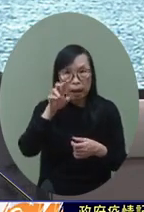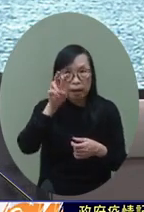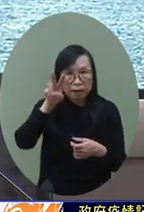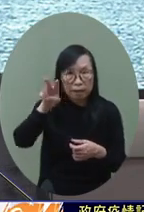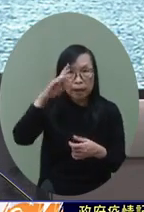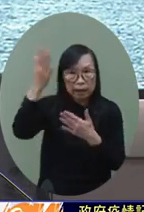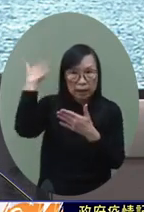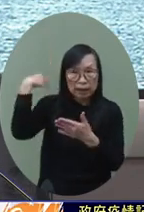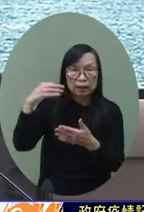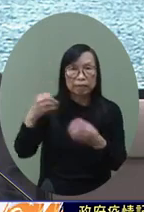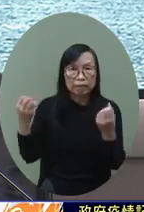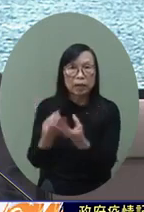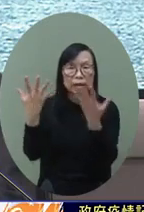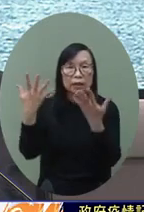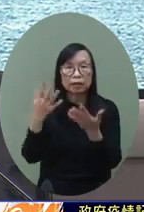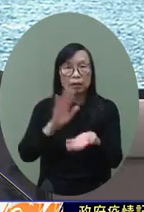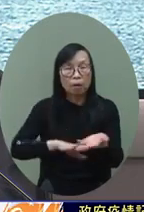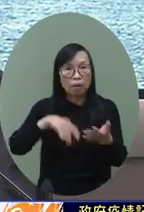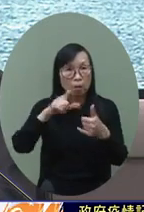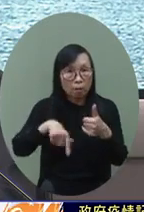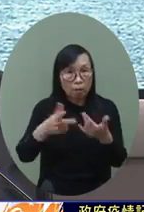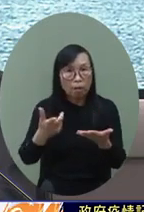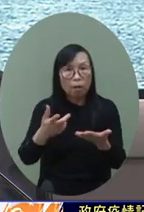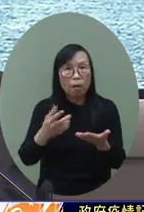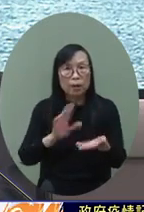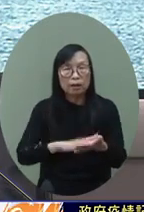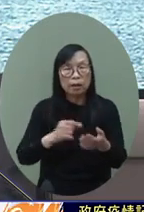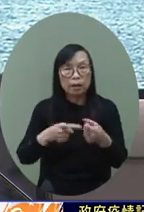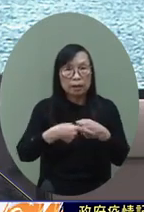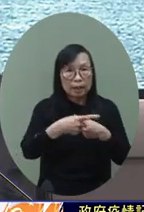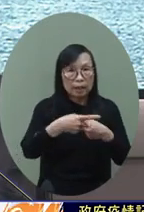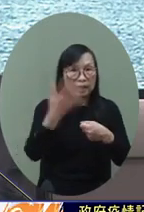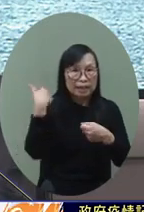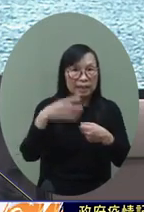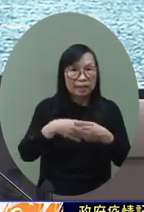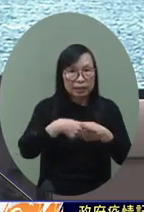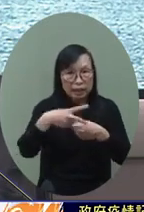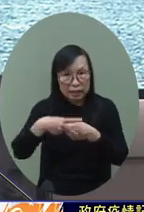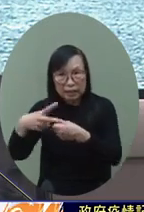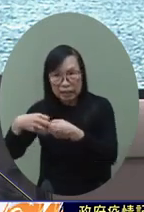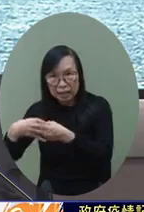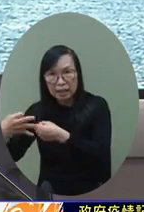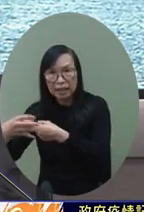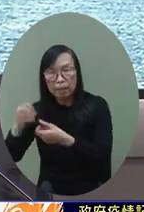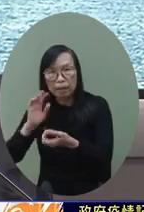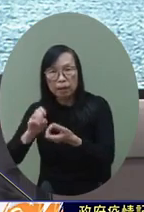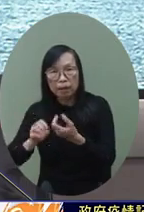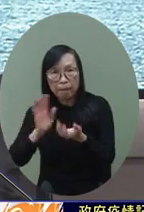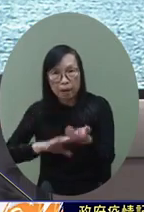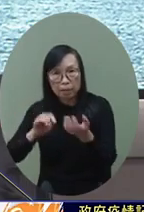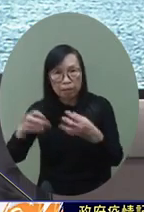嗰一啲嘅個案或者嗰個波幅，或者以前嗰啲收緊同埋放鬆嘅速度